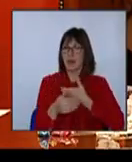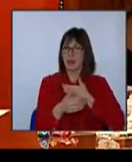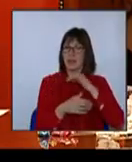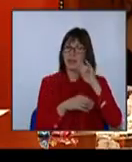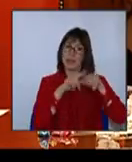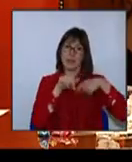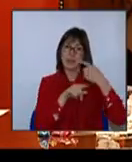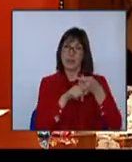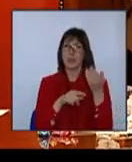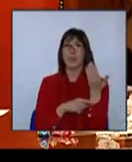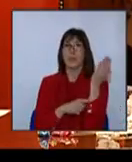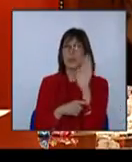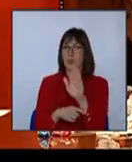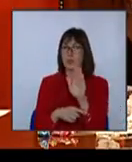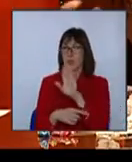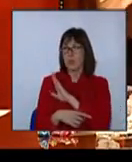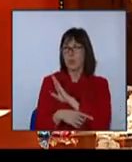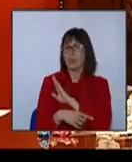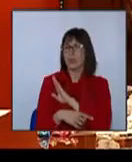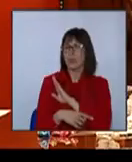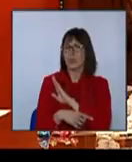mocions. Moció presentada...